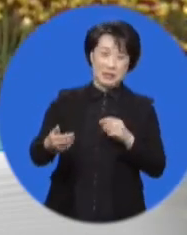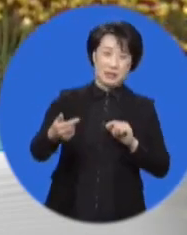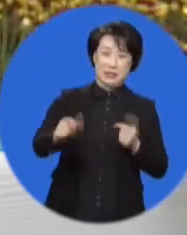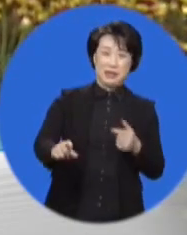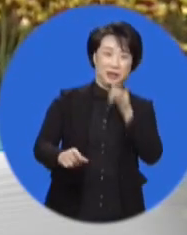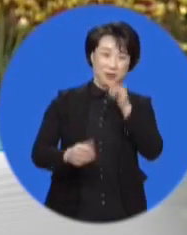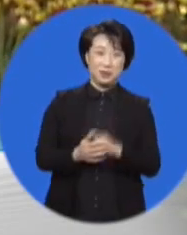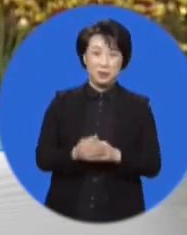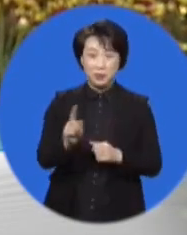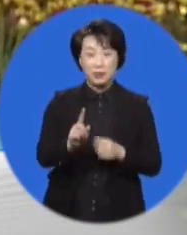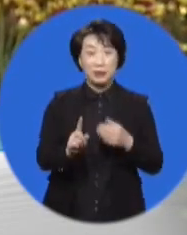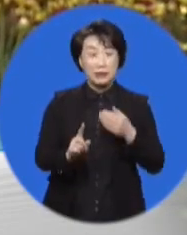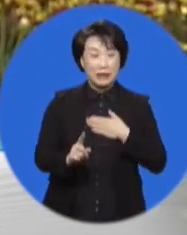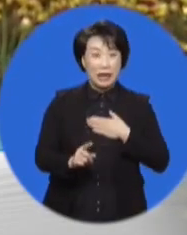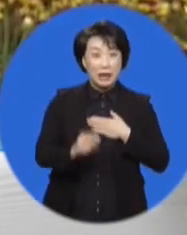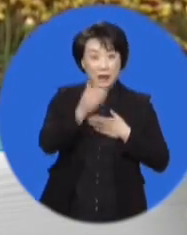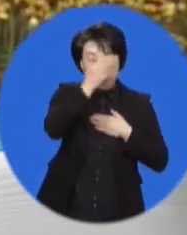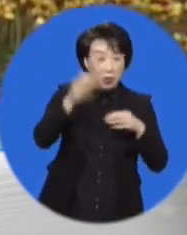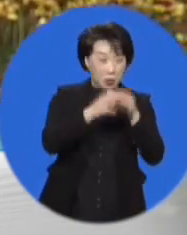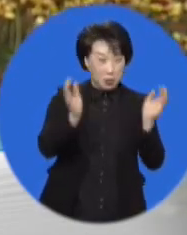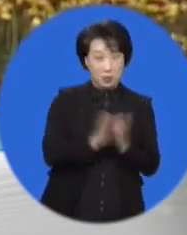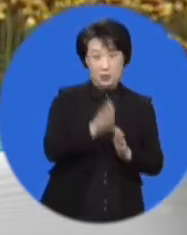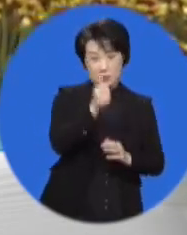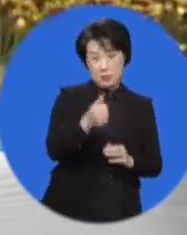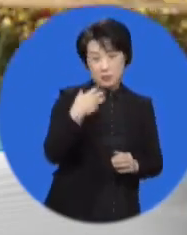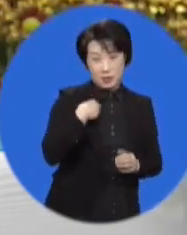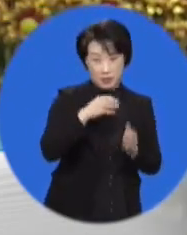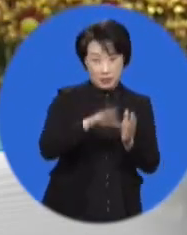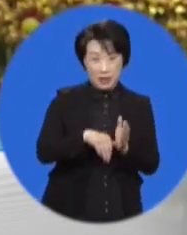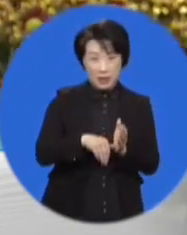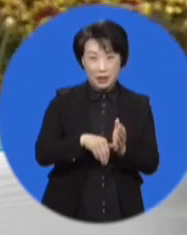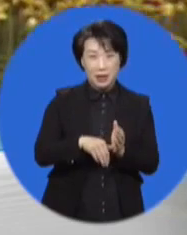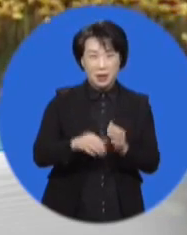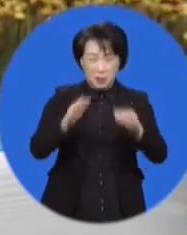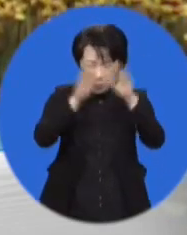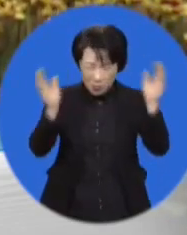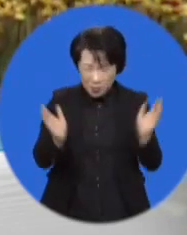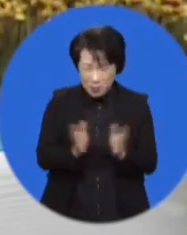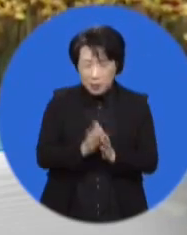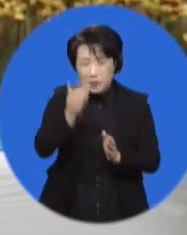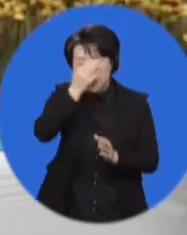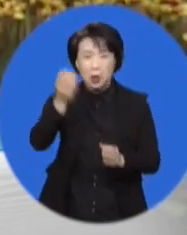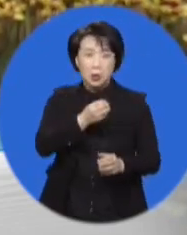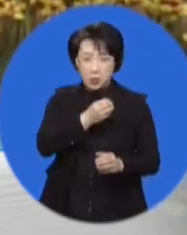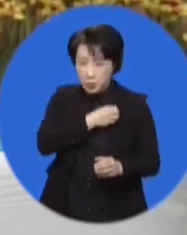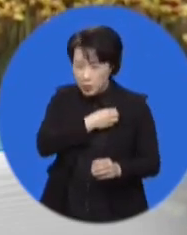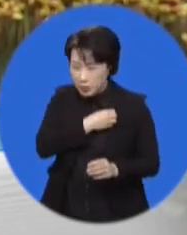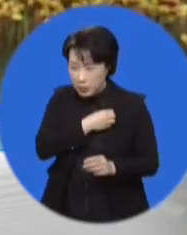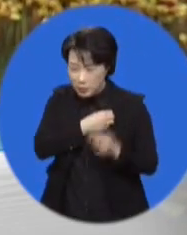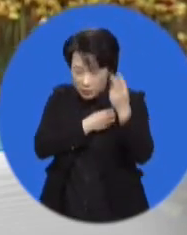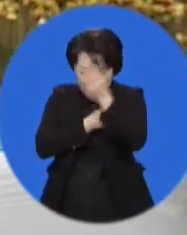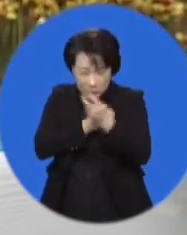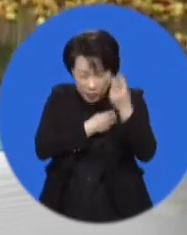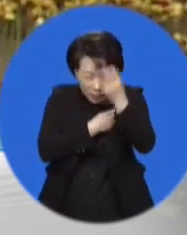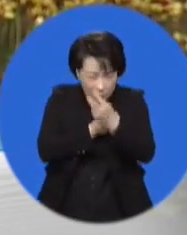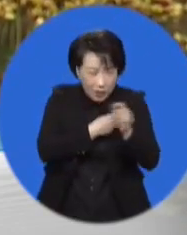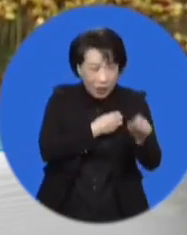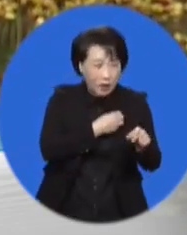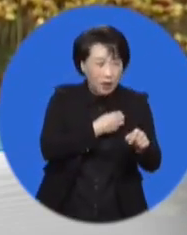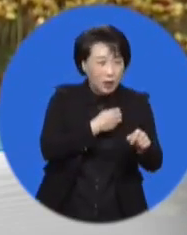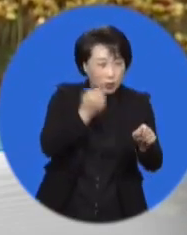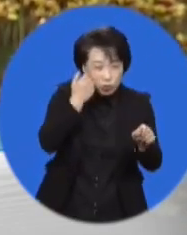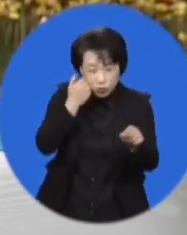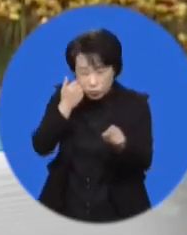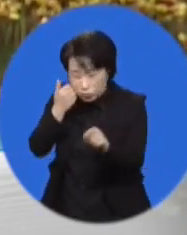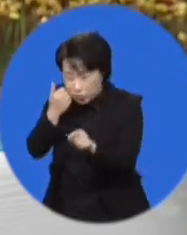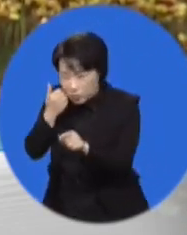무엇이었느냐. 나는 청년회장 할 때도 어떤 우리 청년 회원들을 저 사람은 누구다